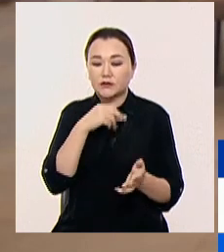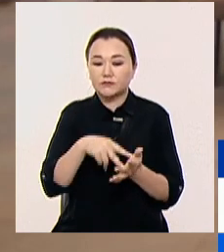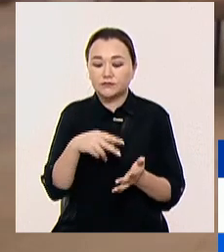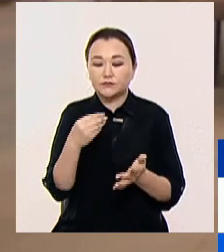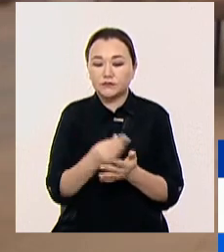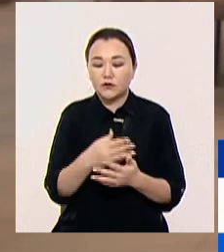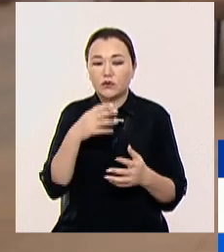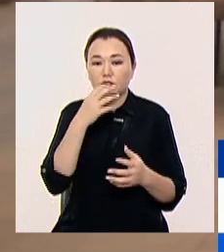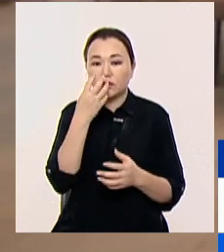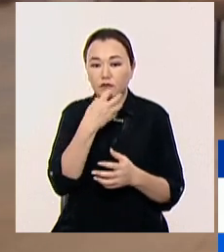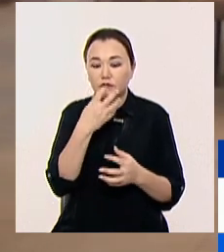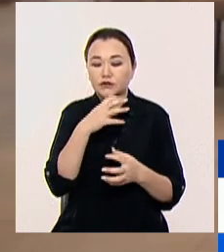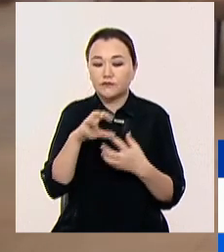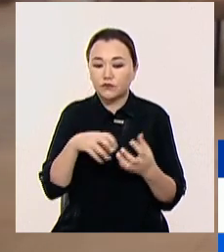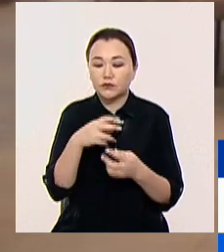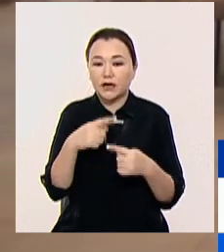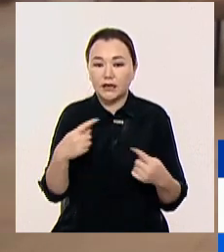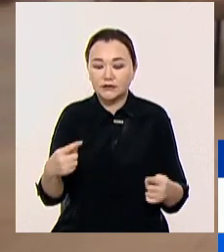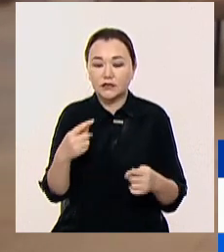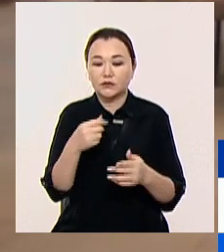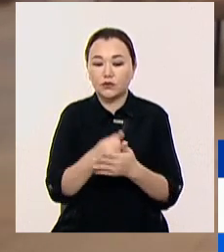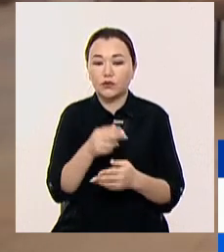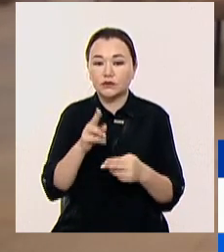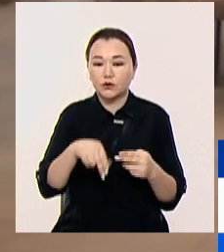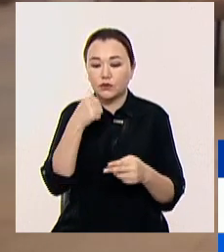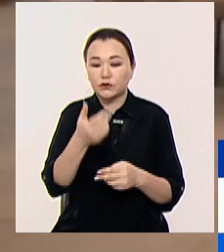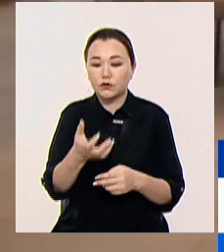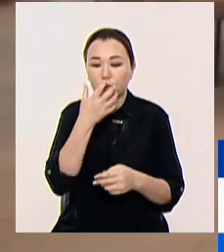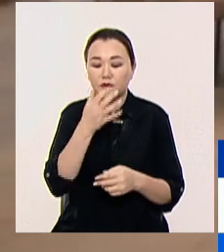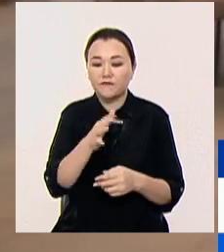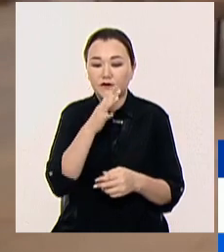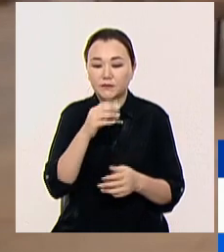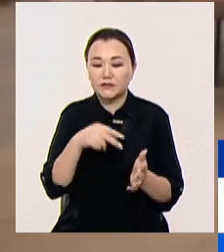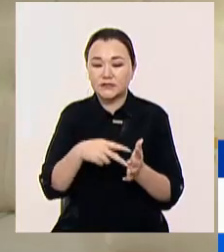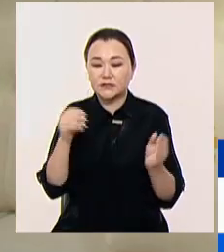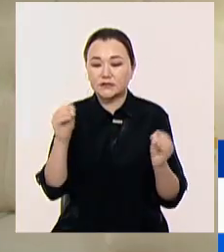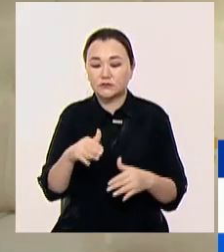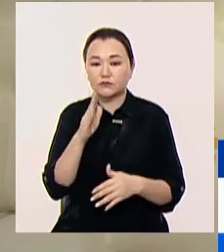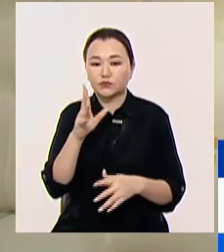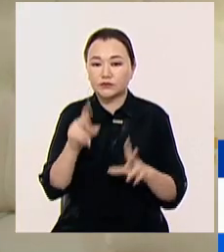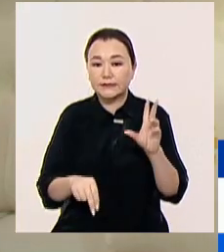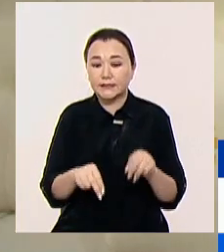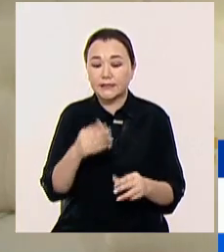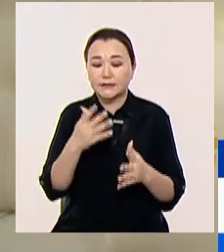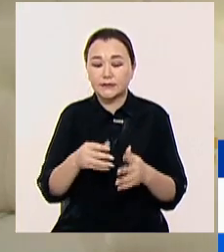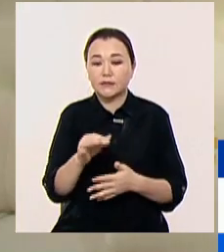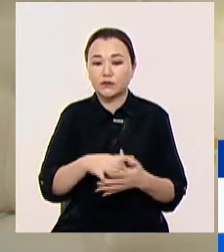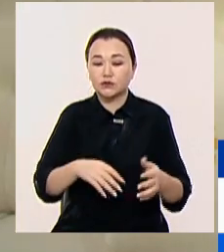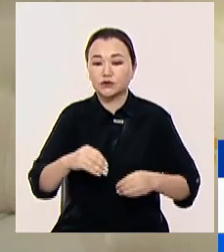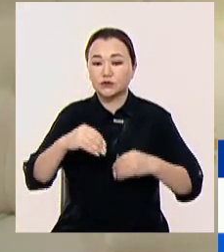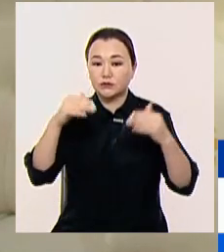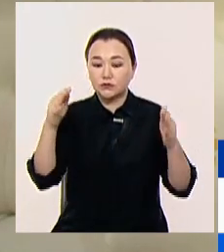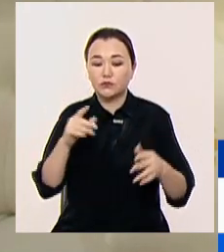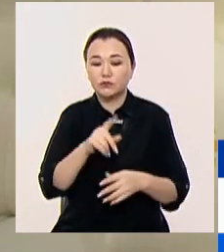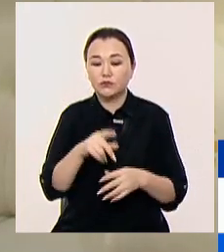овощи фрукты Я считаю то что до конца года ближе к теплому периоду цены снизятся Если же цены продолжат расти